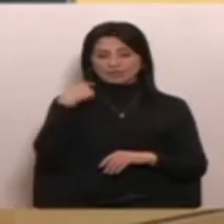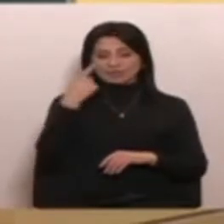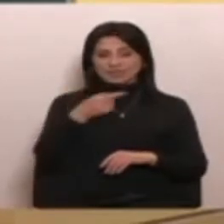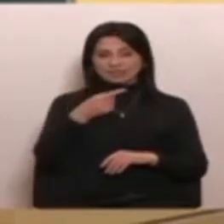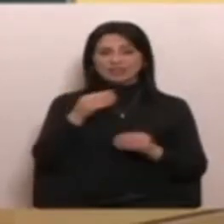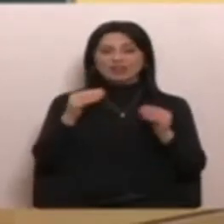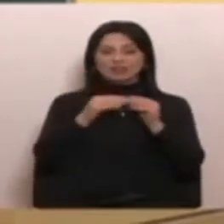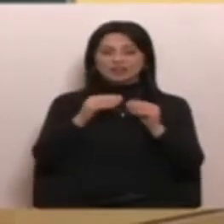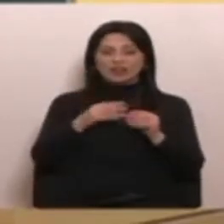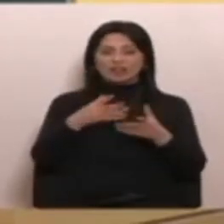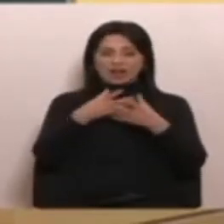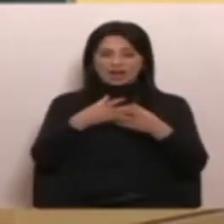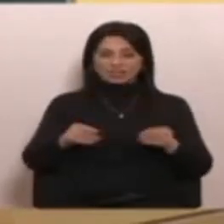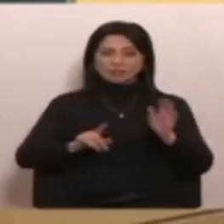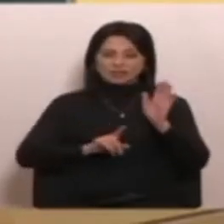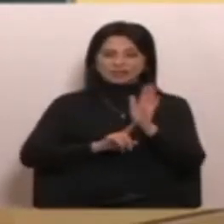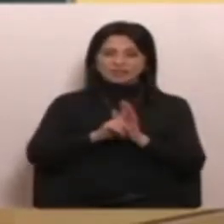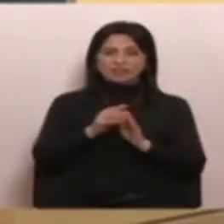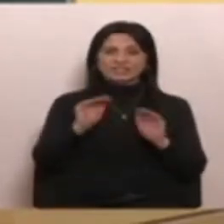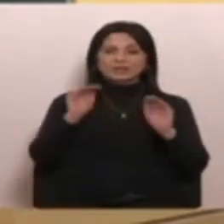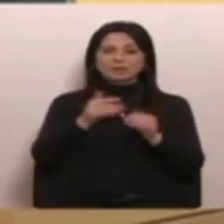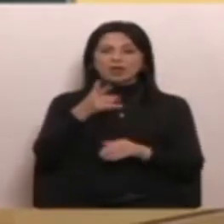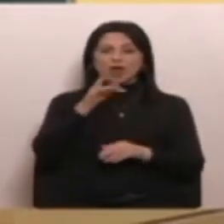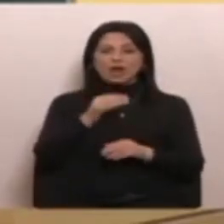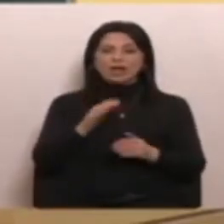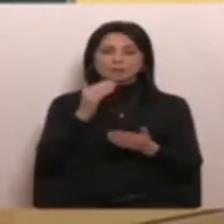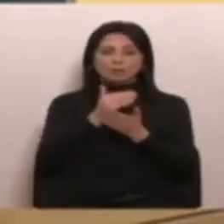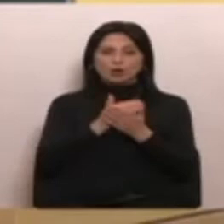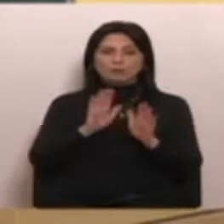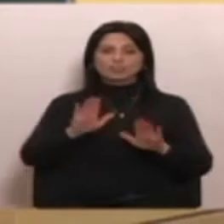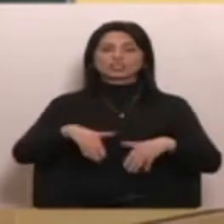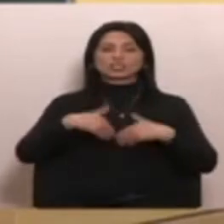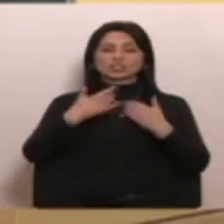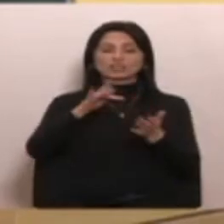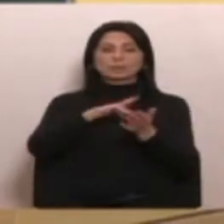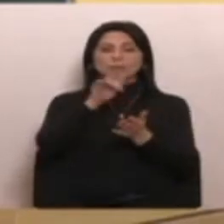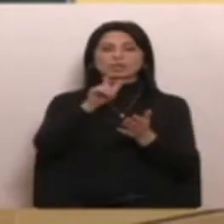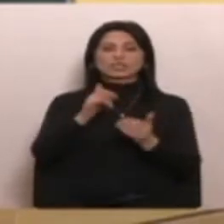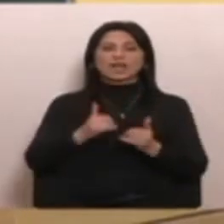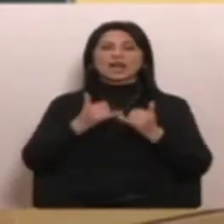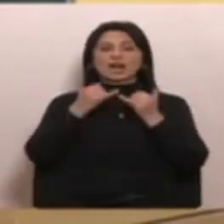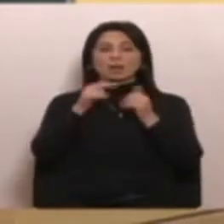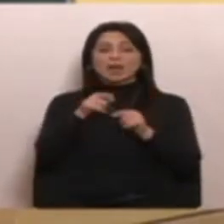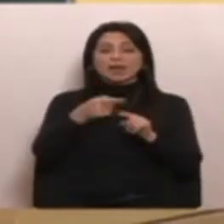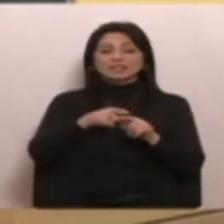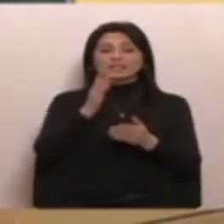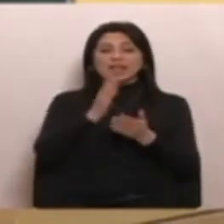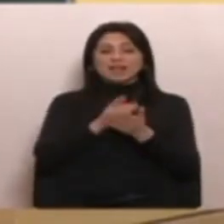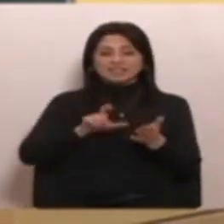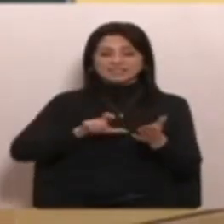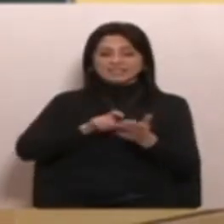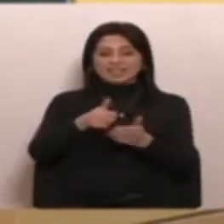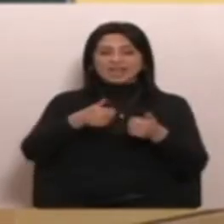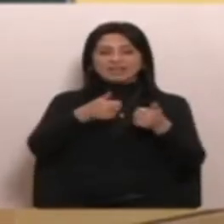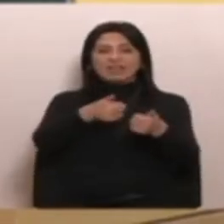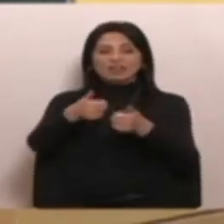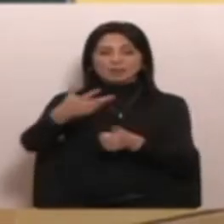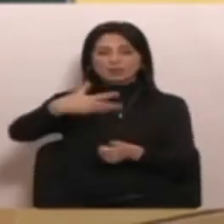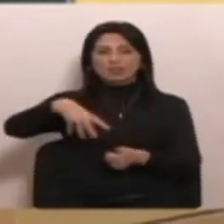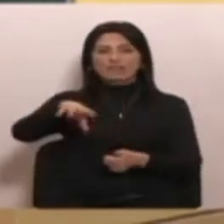კვლავ გაზაფხულიდან დავიწყებთ მიკროგრანტების პროგრამის შეთავაზებას მოსახლეობისთვის, იმიტომ რომ ეს არის გზა დავეხმაროთ